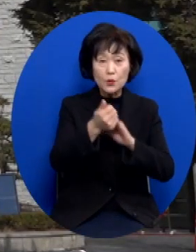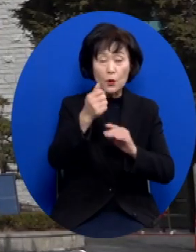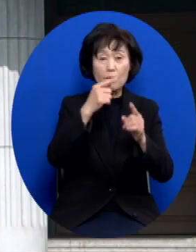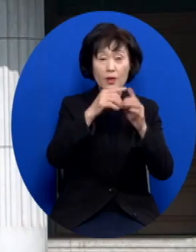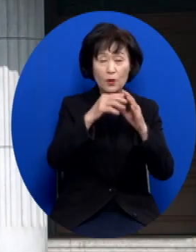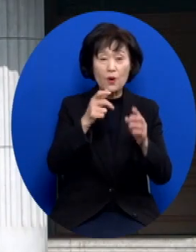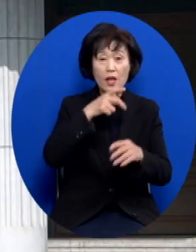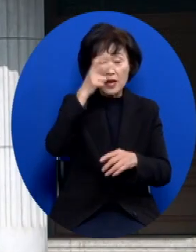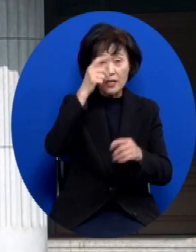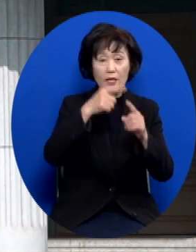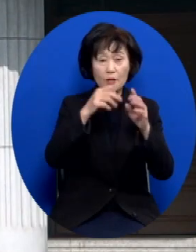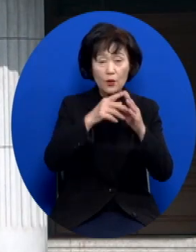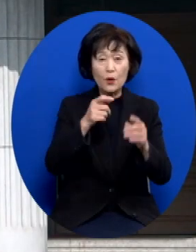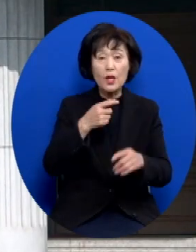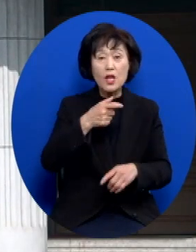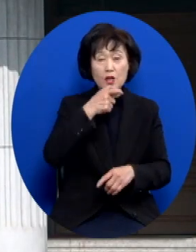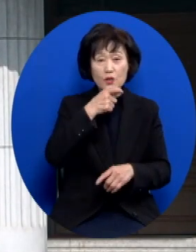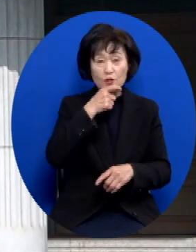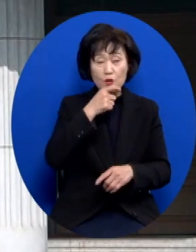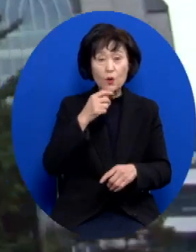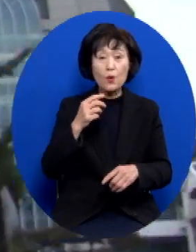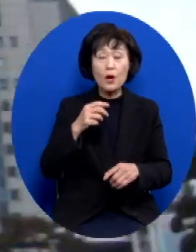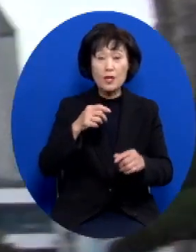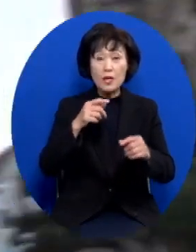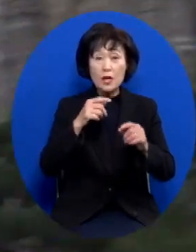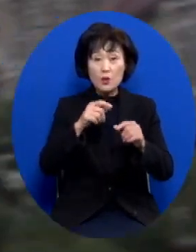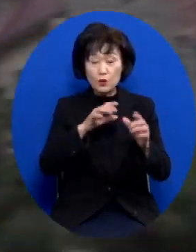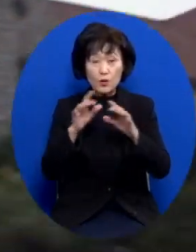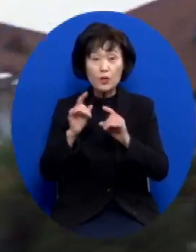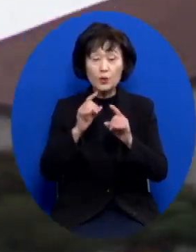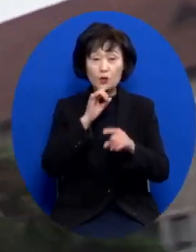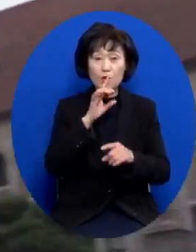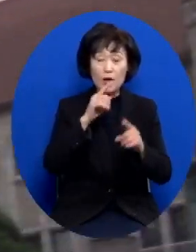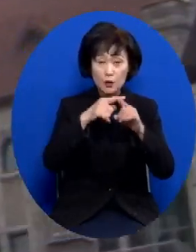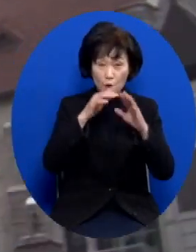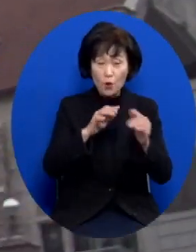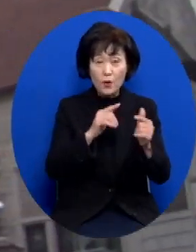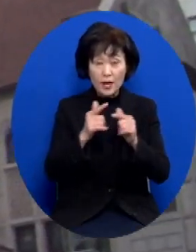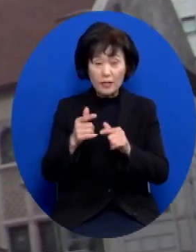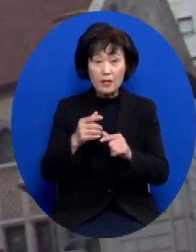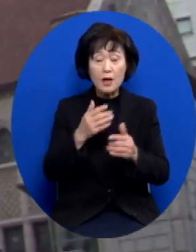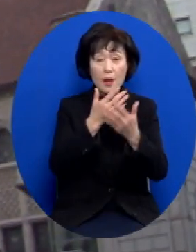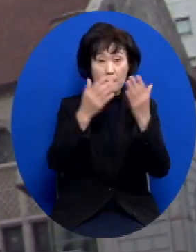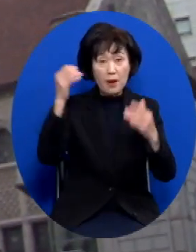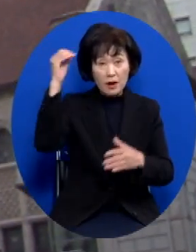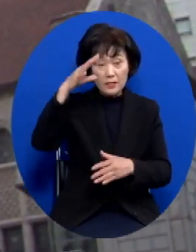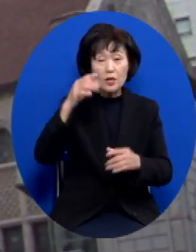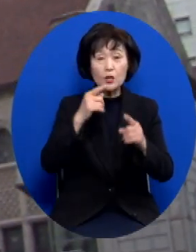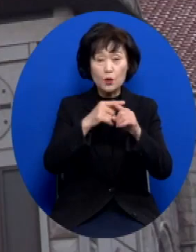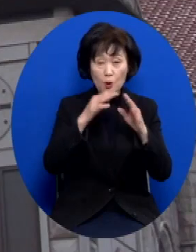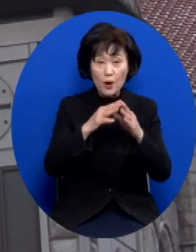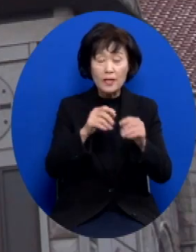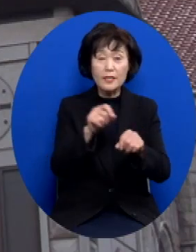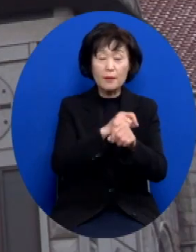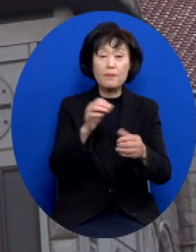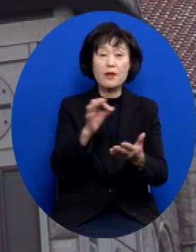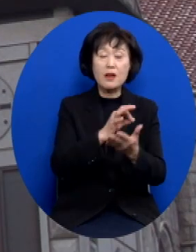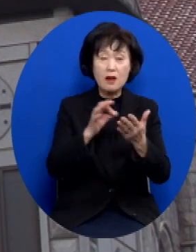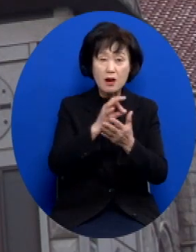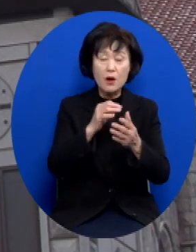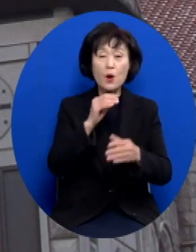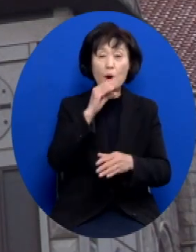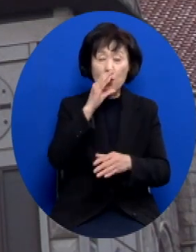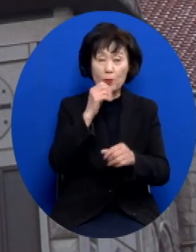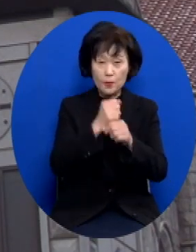영락교회, 수원중앙침례교회 등 많은 교회가 동참 소식을 알렸고 명성교회는 특별선교 헌금 봉투를 제작한다고